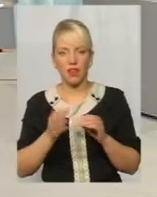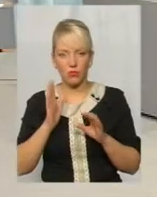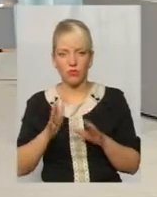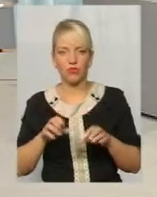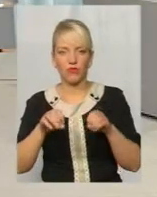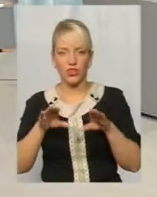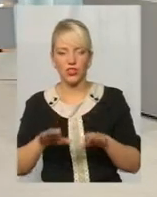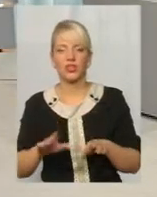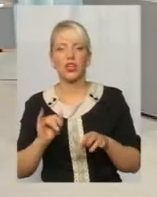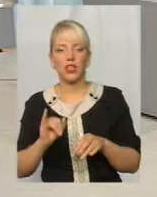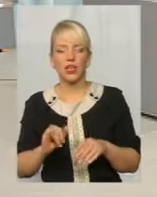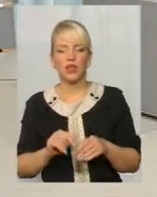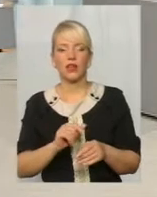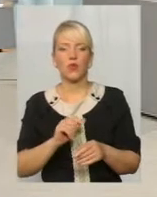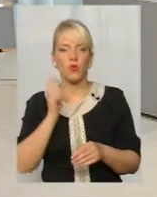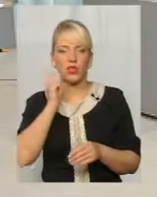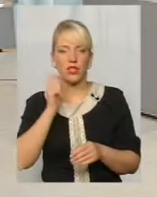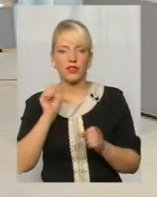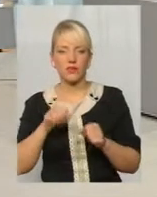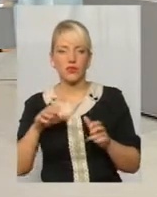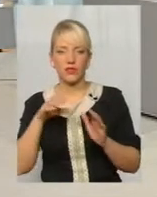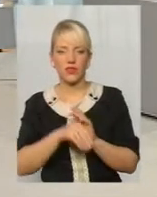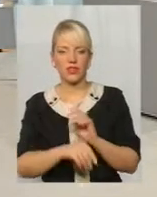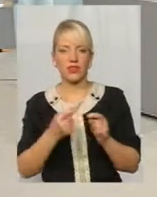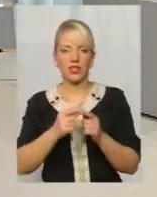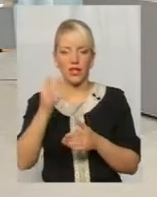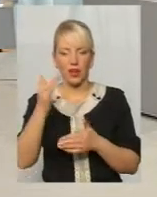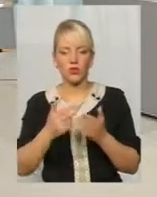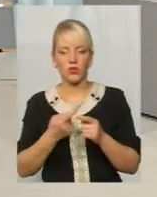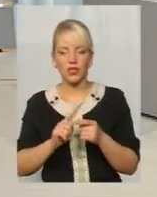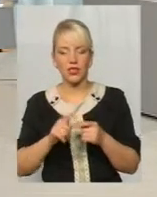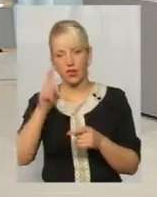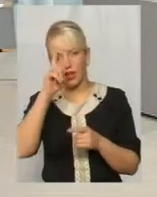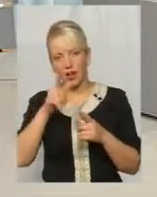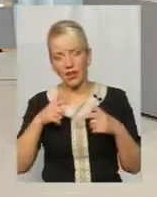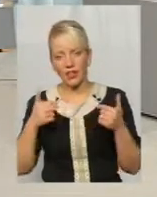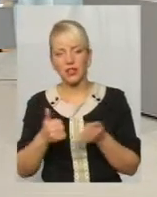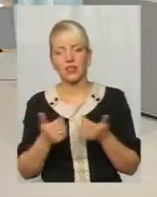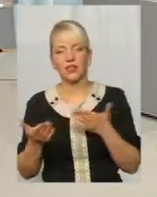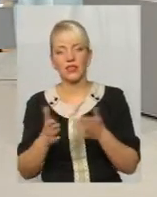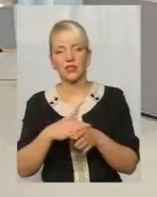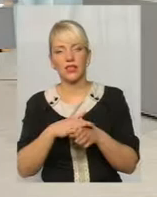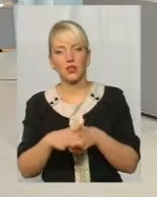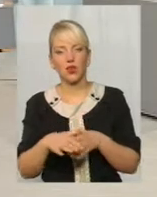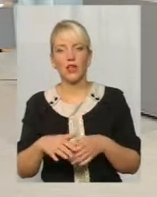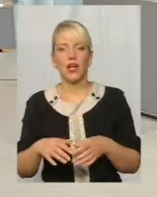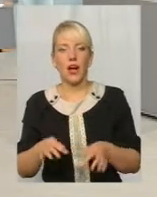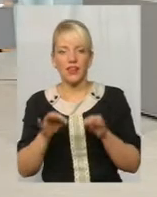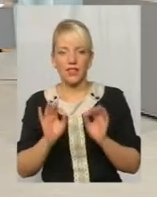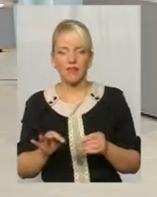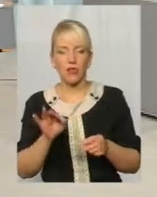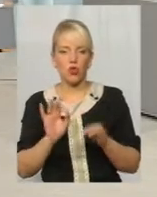вирішаться, і Україна зможе війти до ряду тих країн, які цілком адекватно,